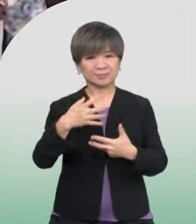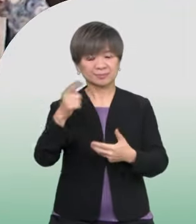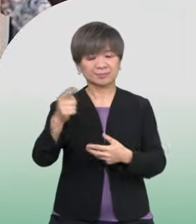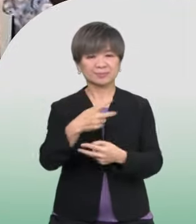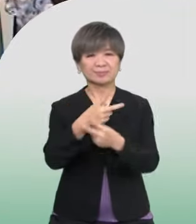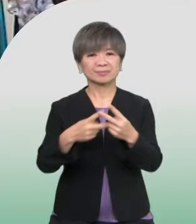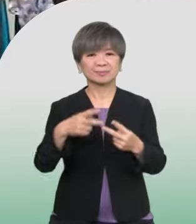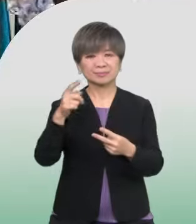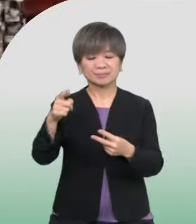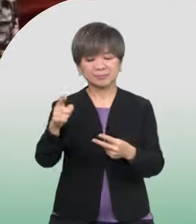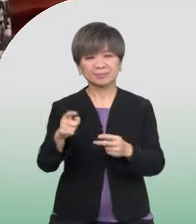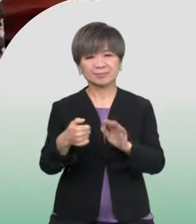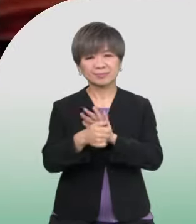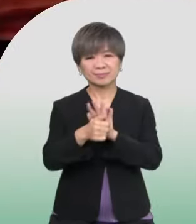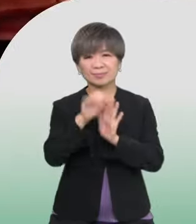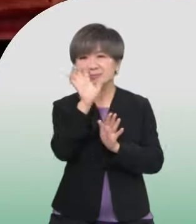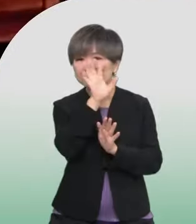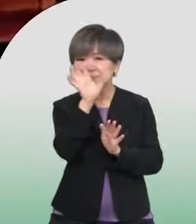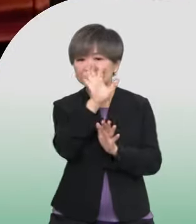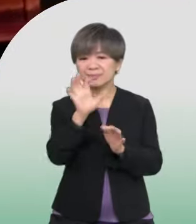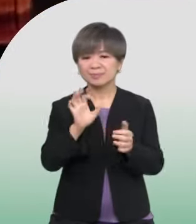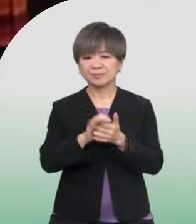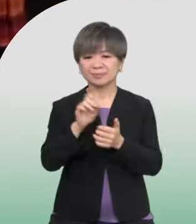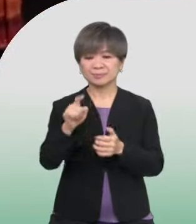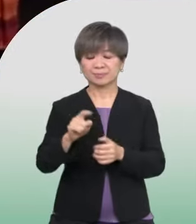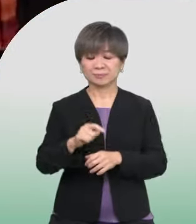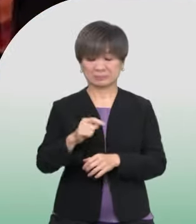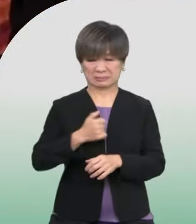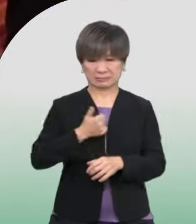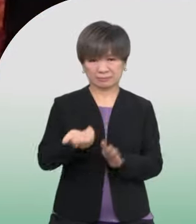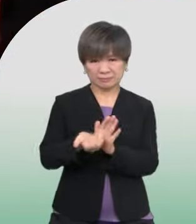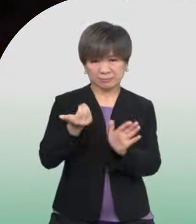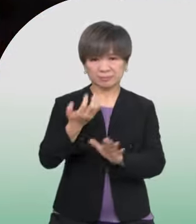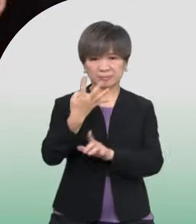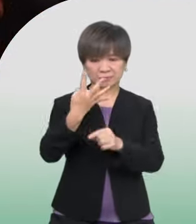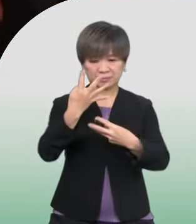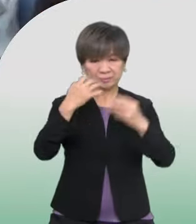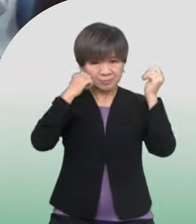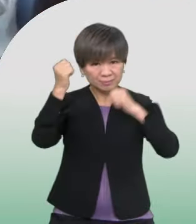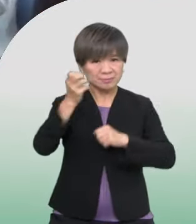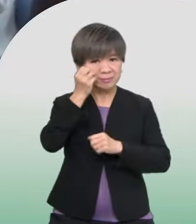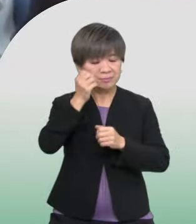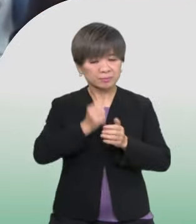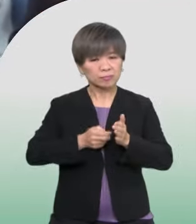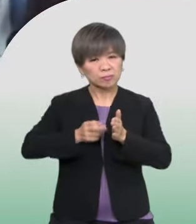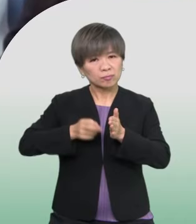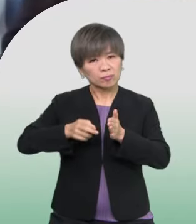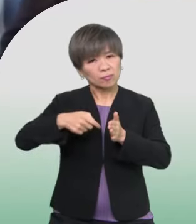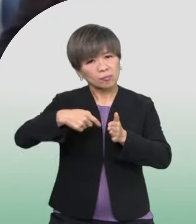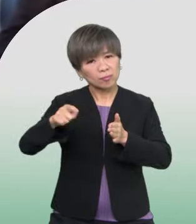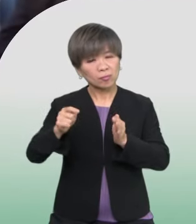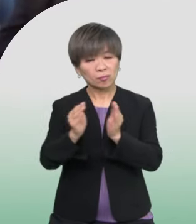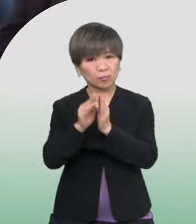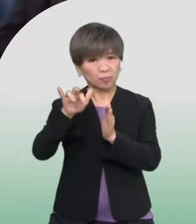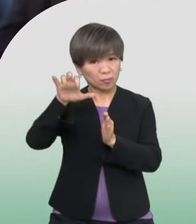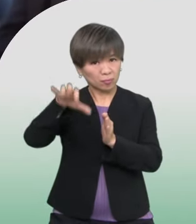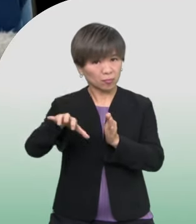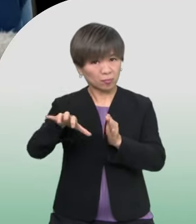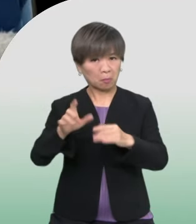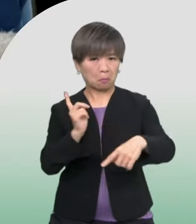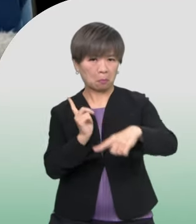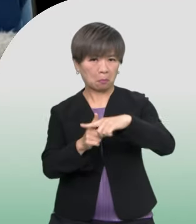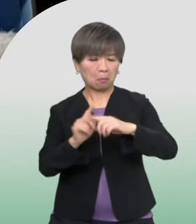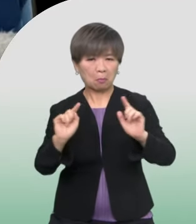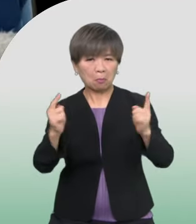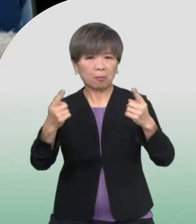彩表演得到懊恼。其实合唱团新年初三造型，从发连初火车为管道突然寄冲的时节，